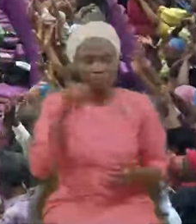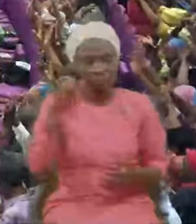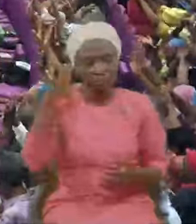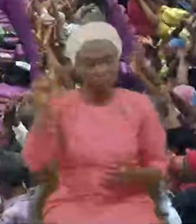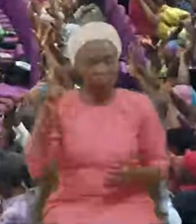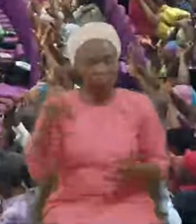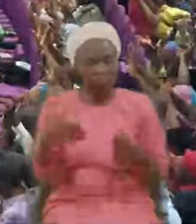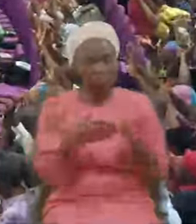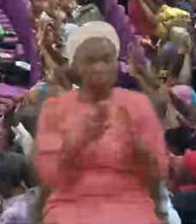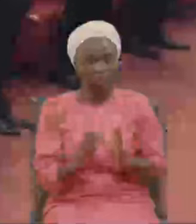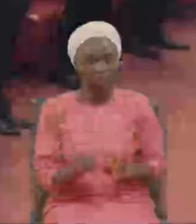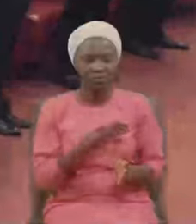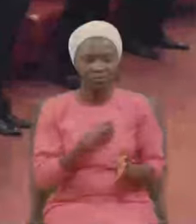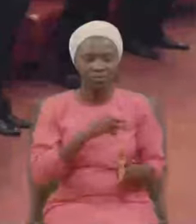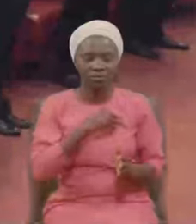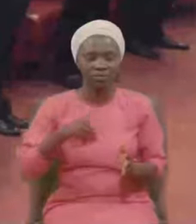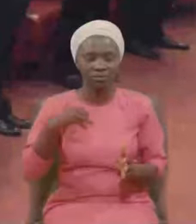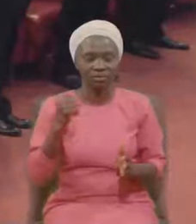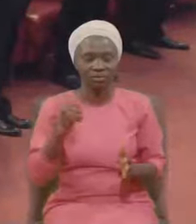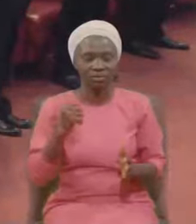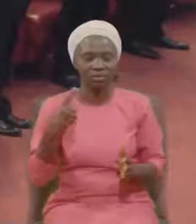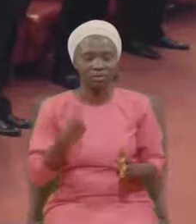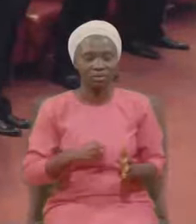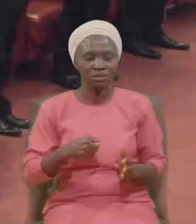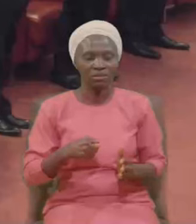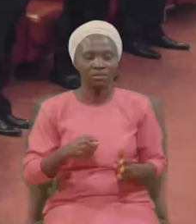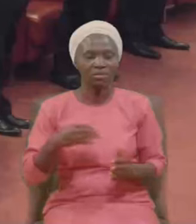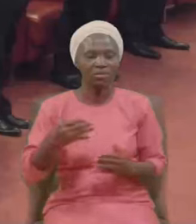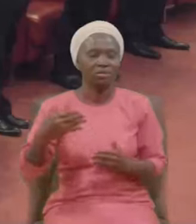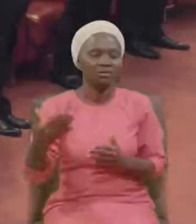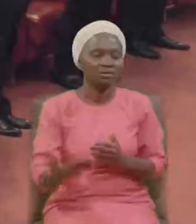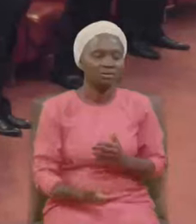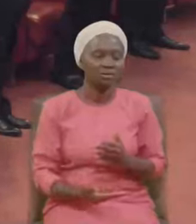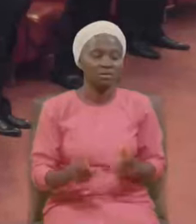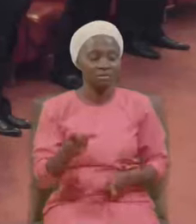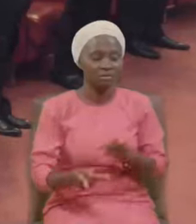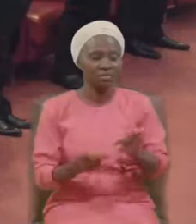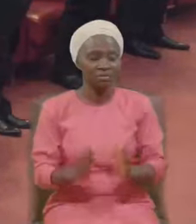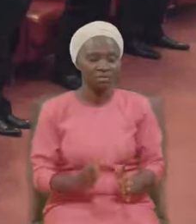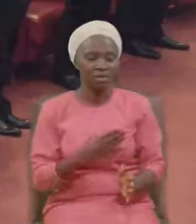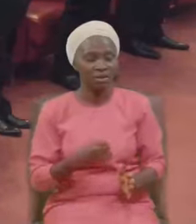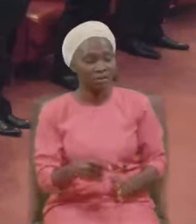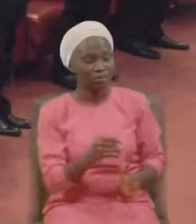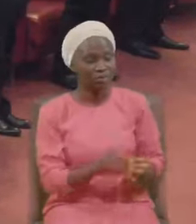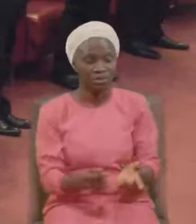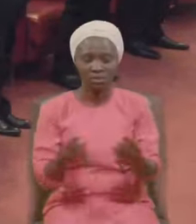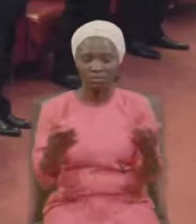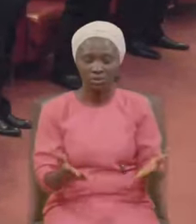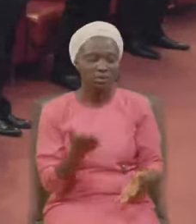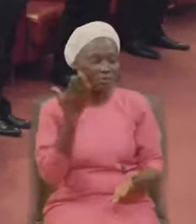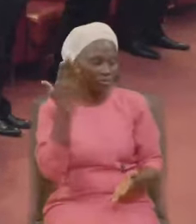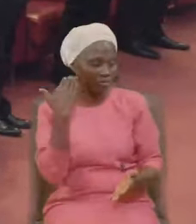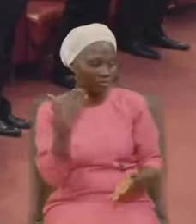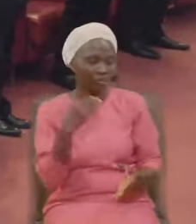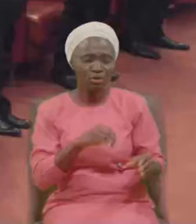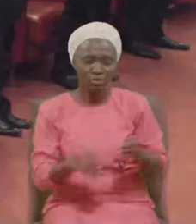les dirigeants et les membres, les invités et ceux qui viennent auparavant, fais quelque chose